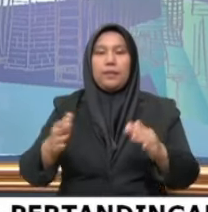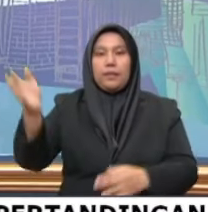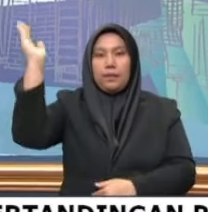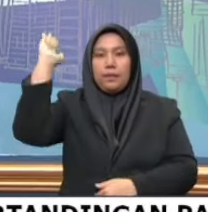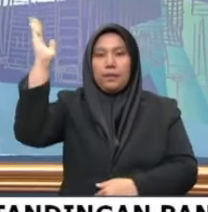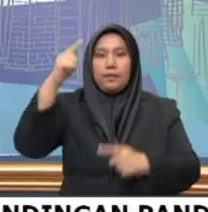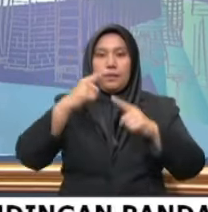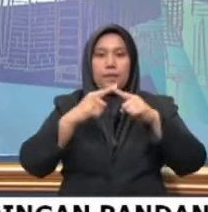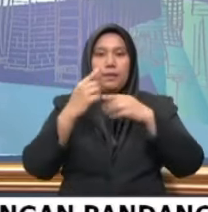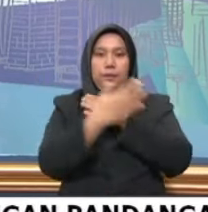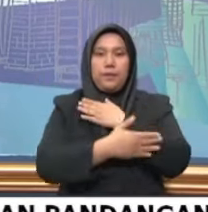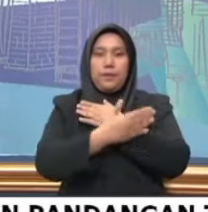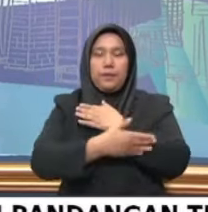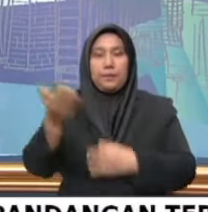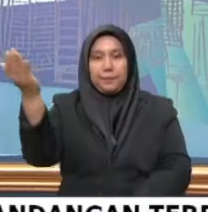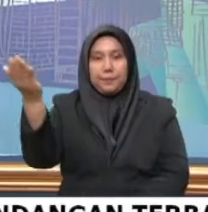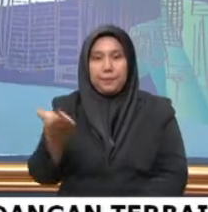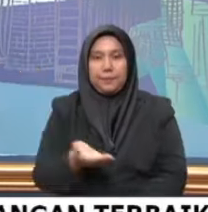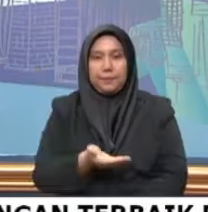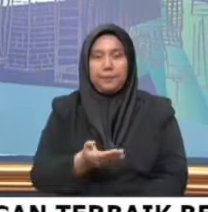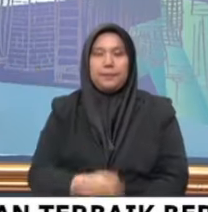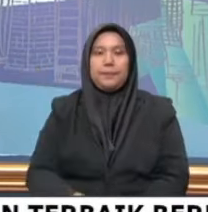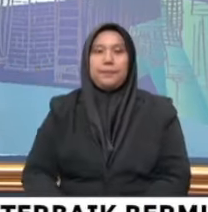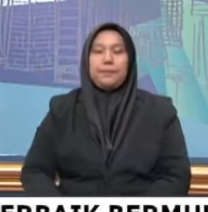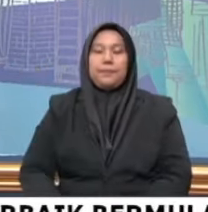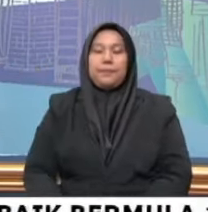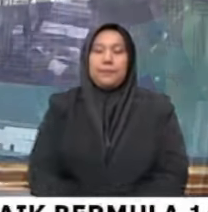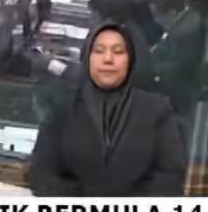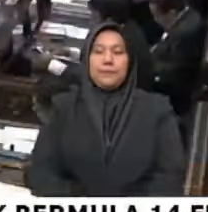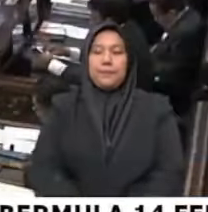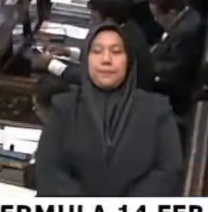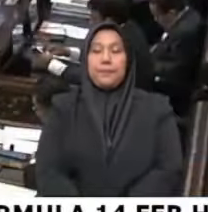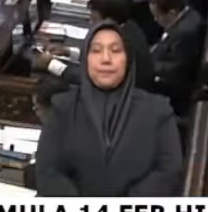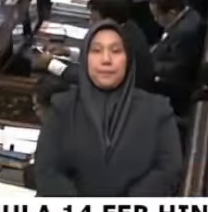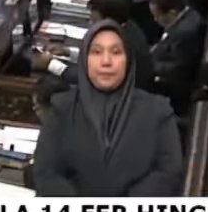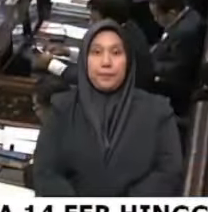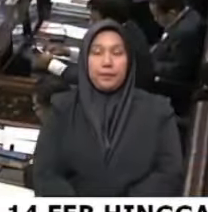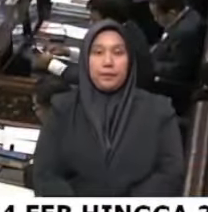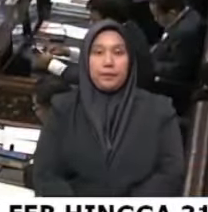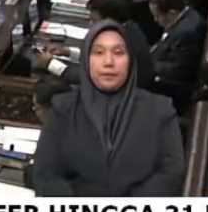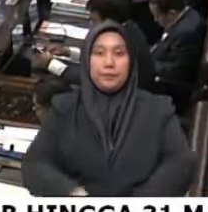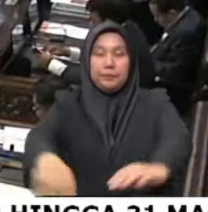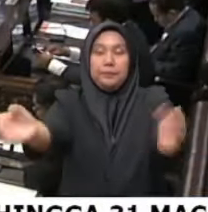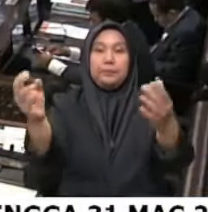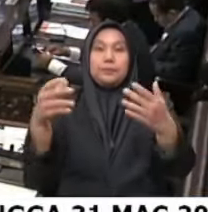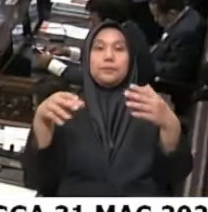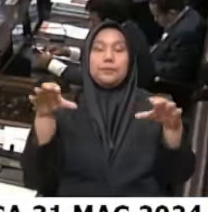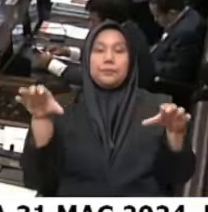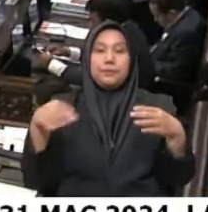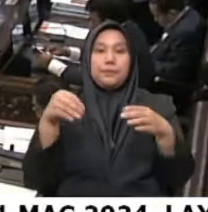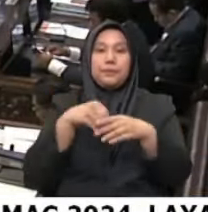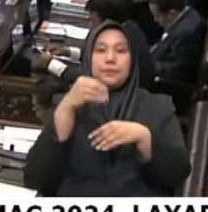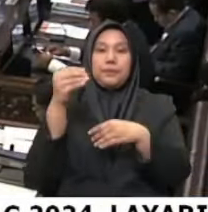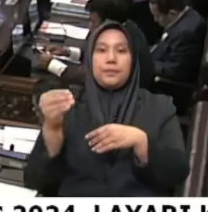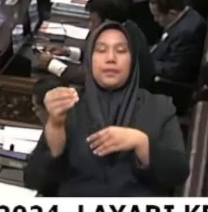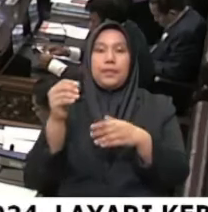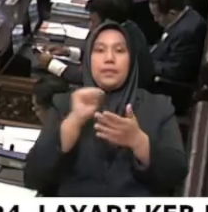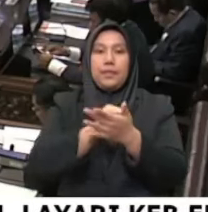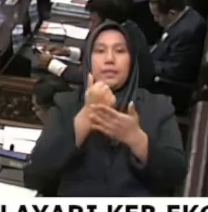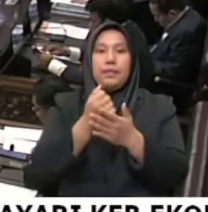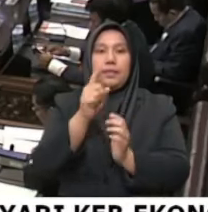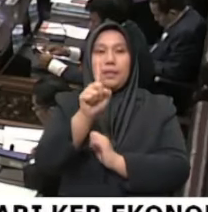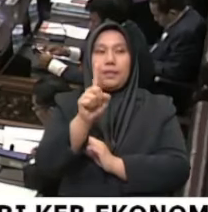persidangan Dewan Negara. Silakan. Tahu KRFC SP yang dia nak membuat pengeluaran daripada akaun 1 dan 2